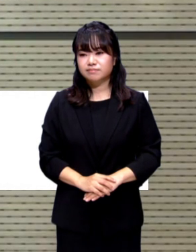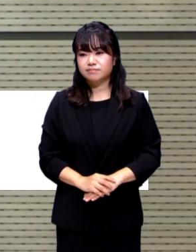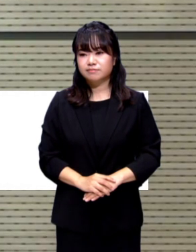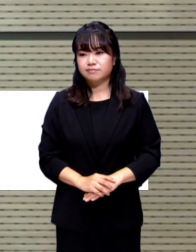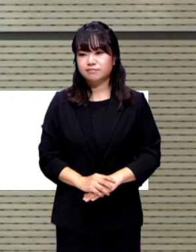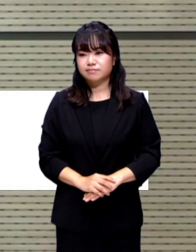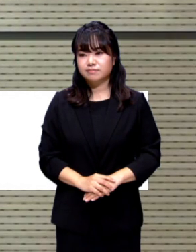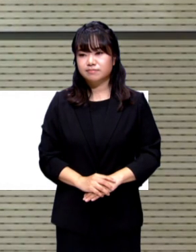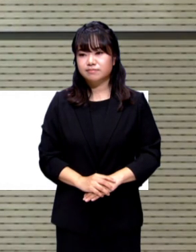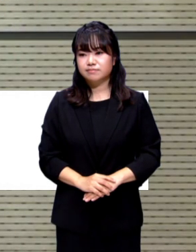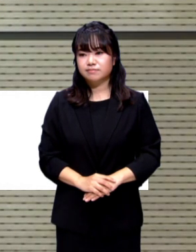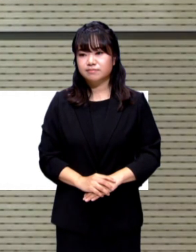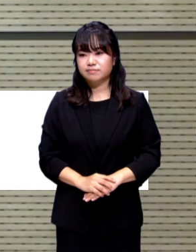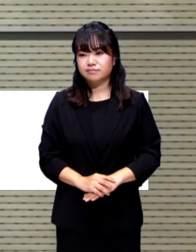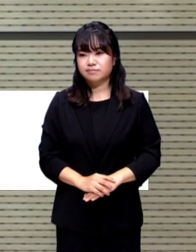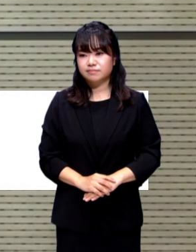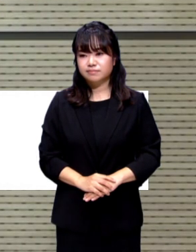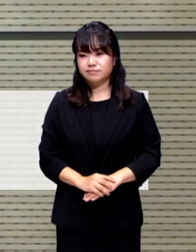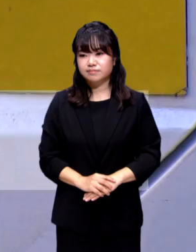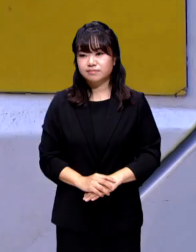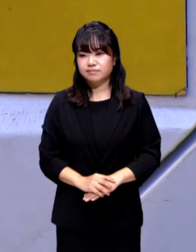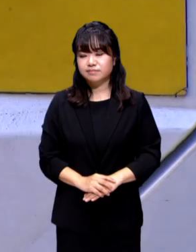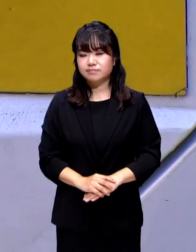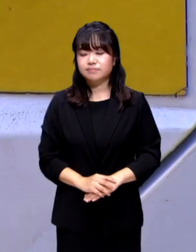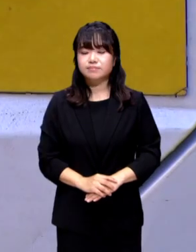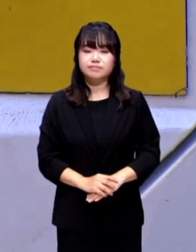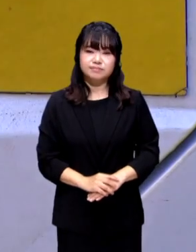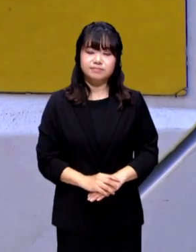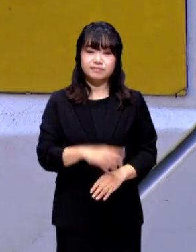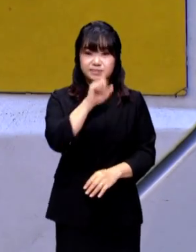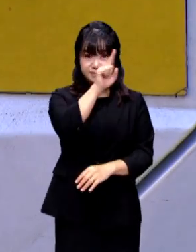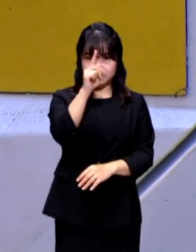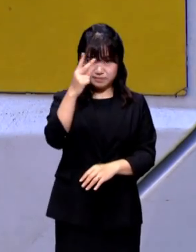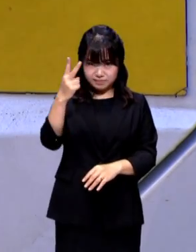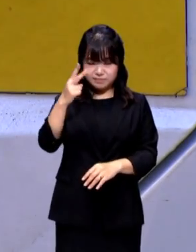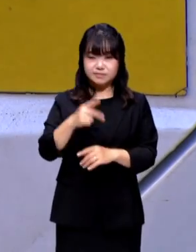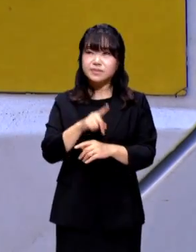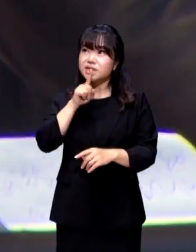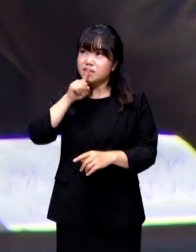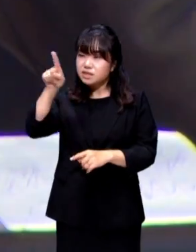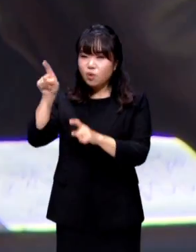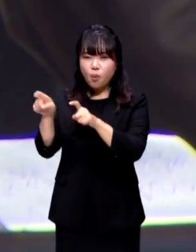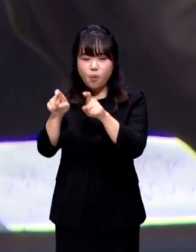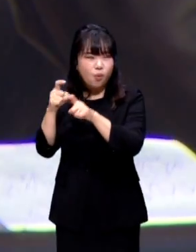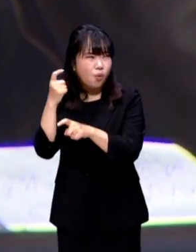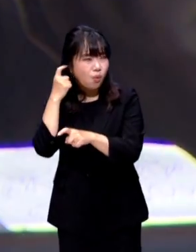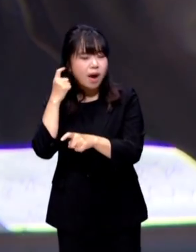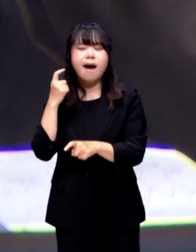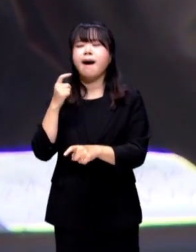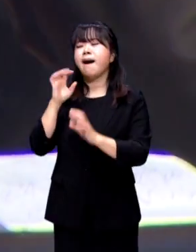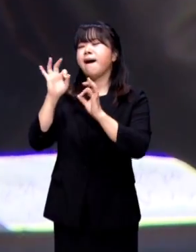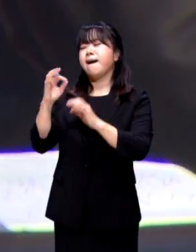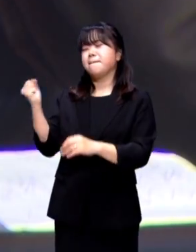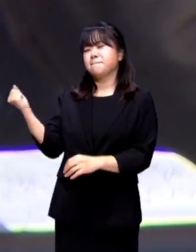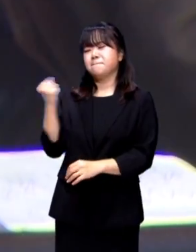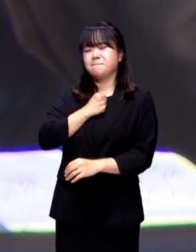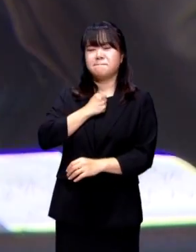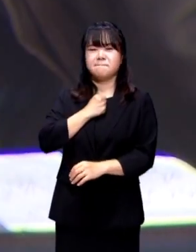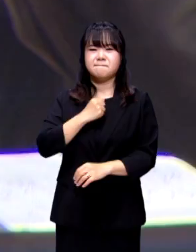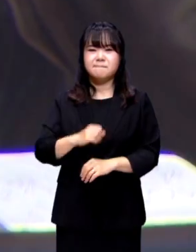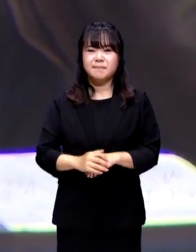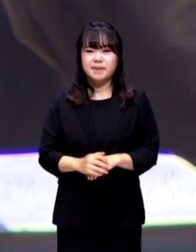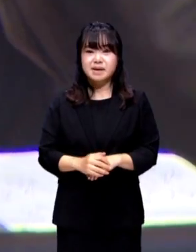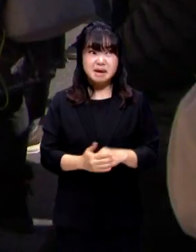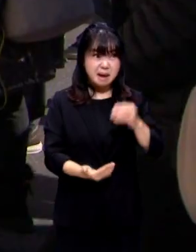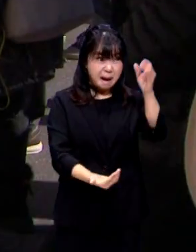따라서 결과를 나중에 알려드리도록 하겠습니다. 112 신고 녹취록을 접한 시민들은 답답함을 감추지 못했습니다.